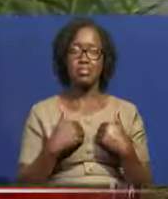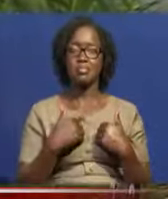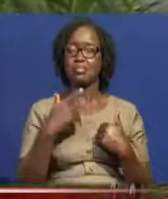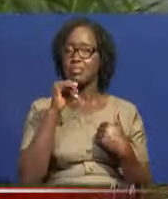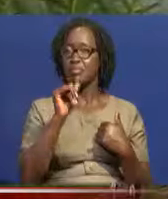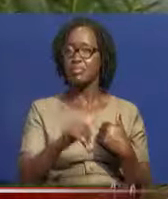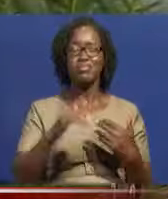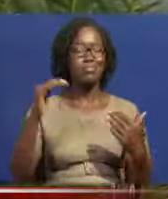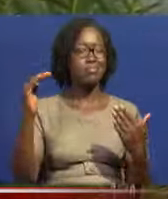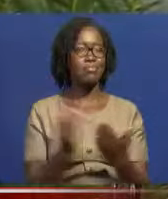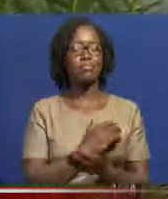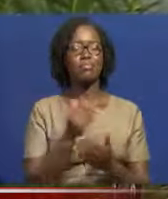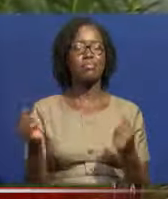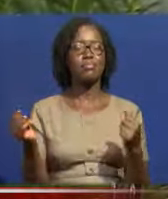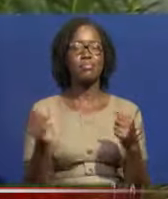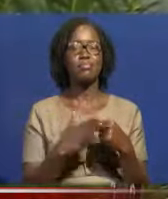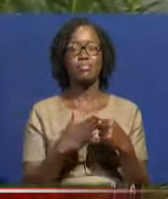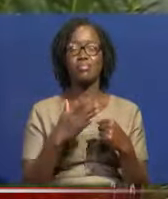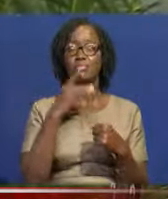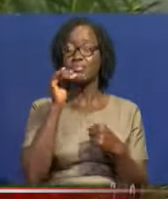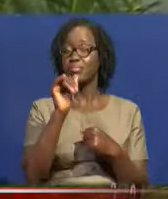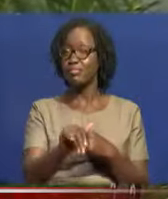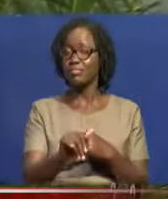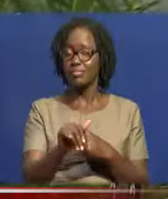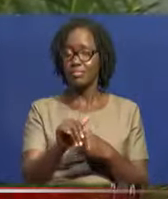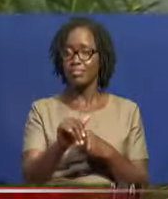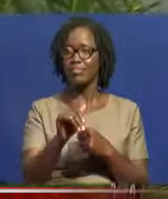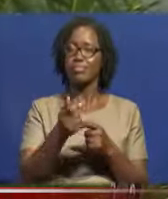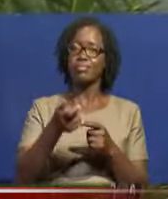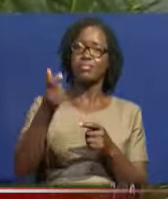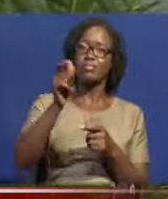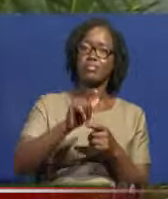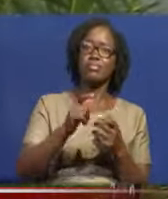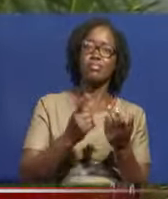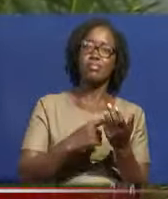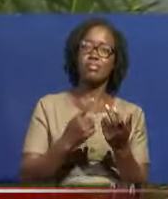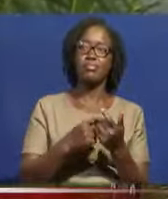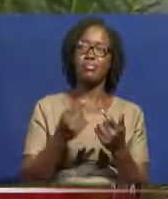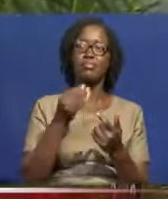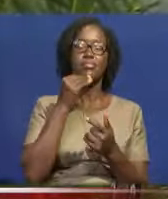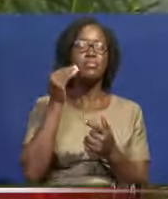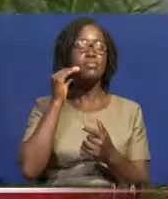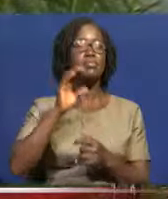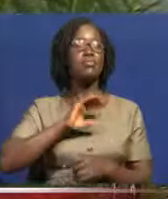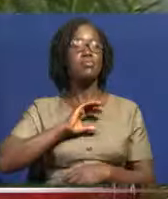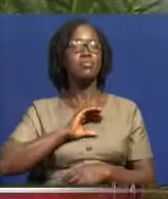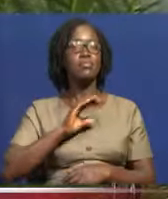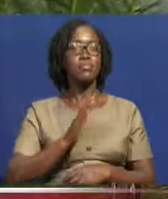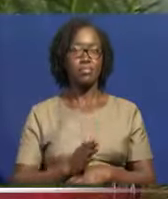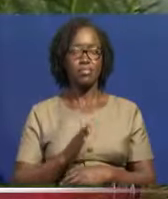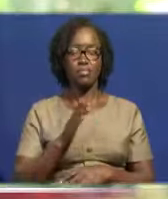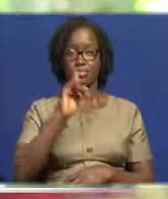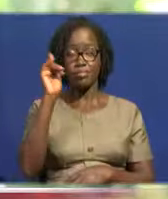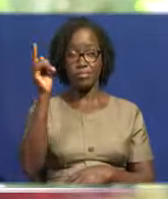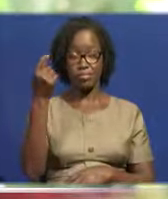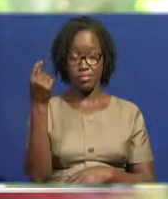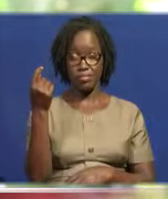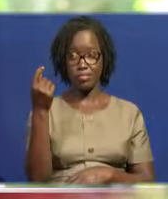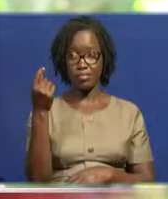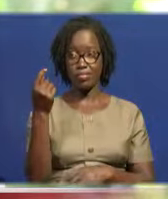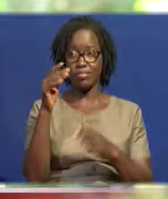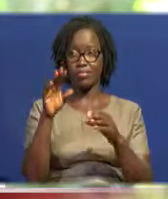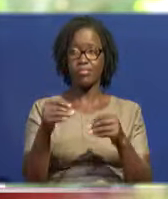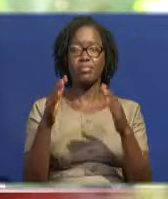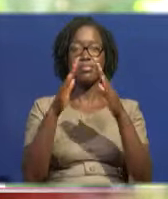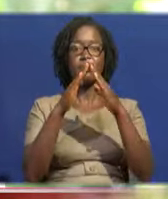we can eradicate slums, so that we can increase the number of homeowners in Kenya.